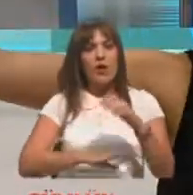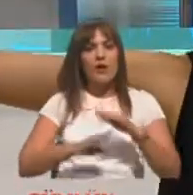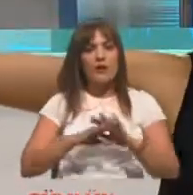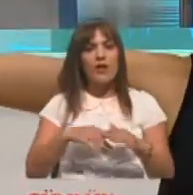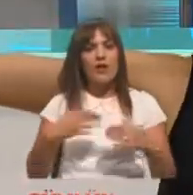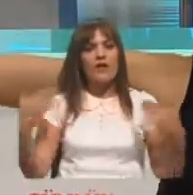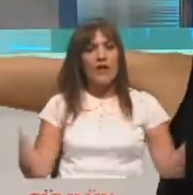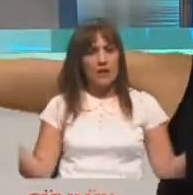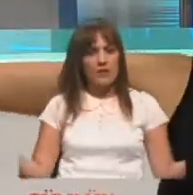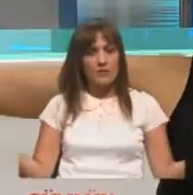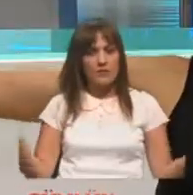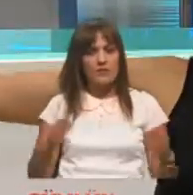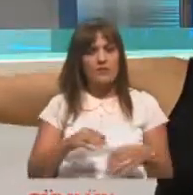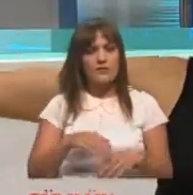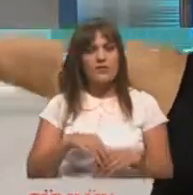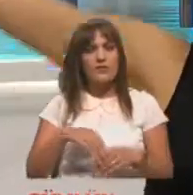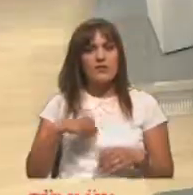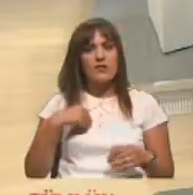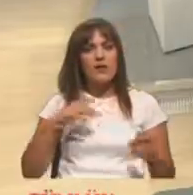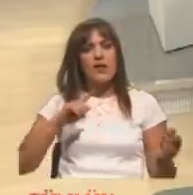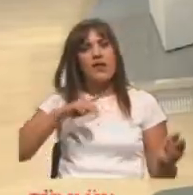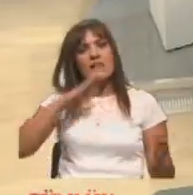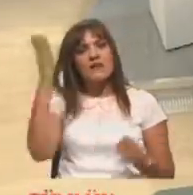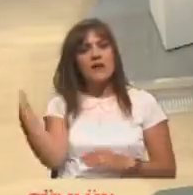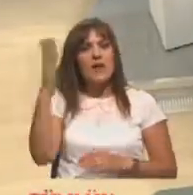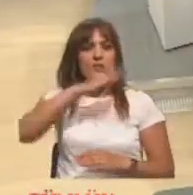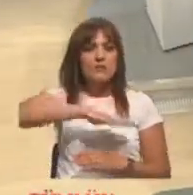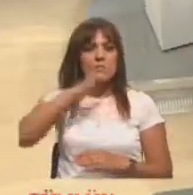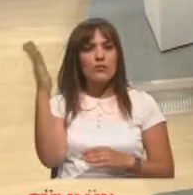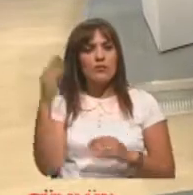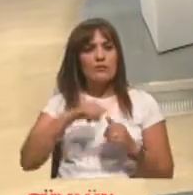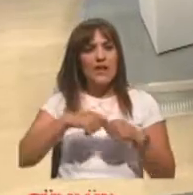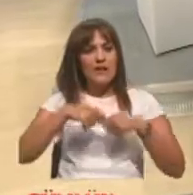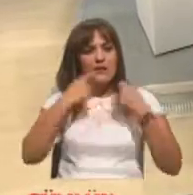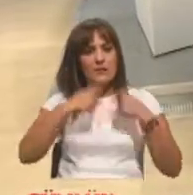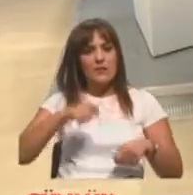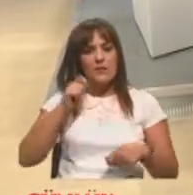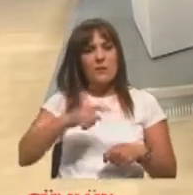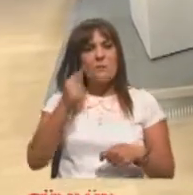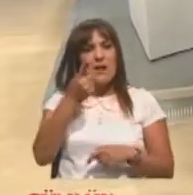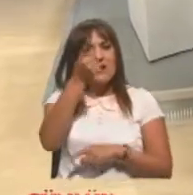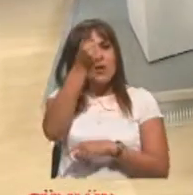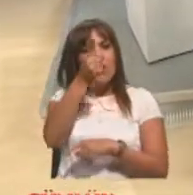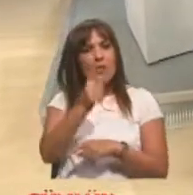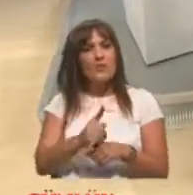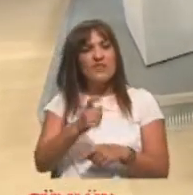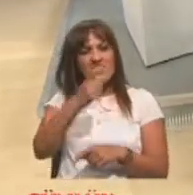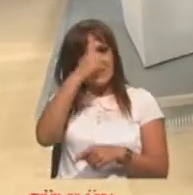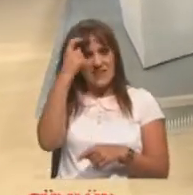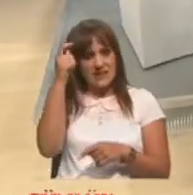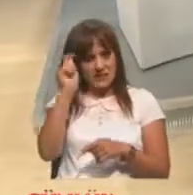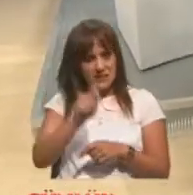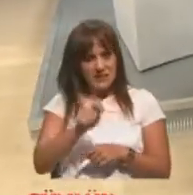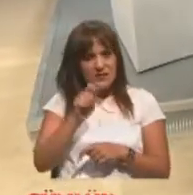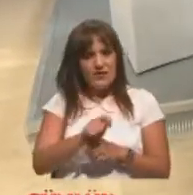yana açtım. Sağa sola doğru esneme yapalım. Omurgamız birazcık